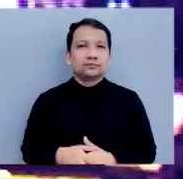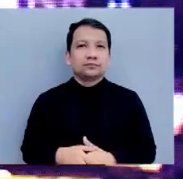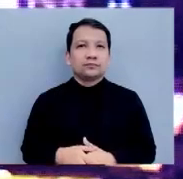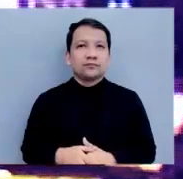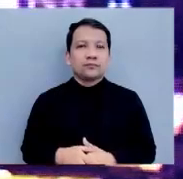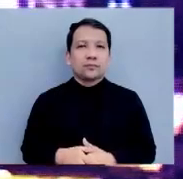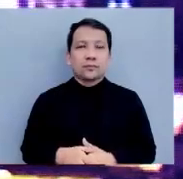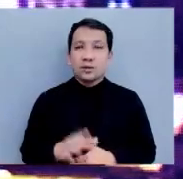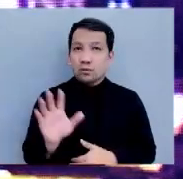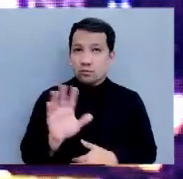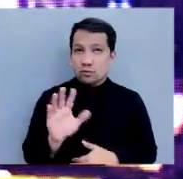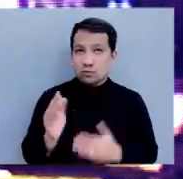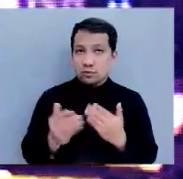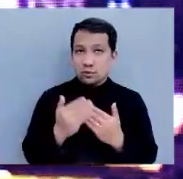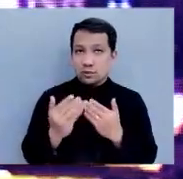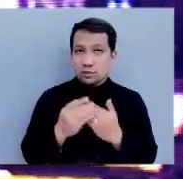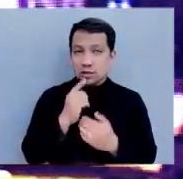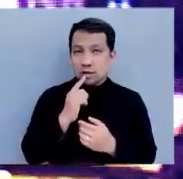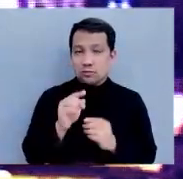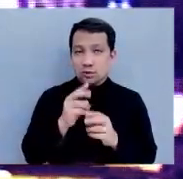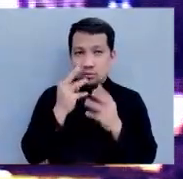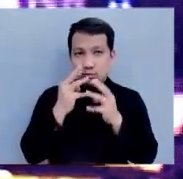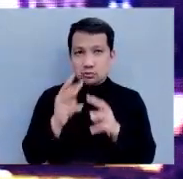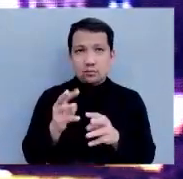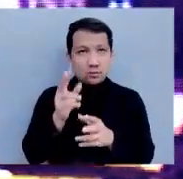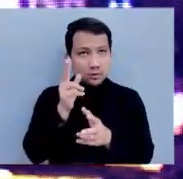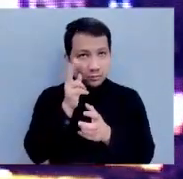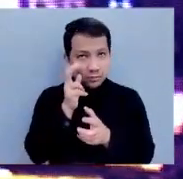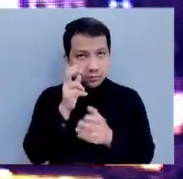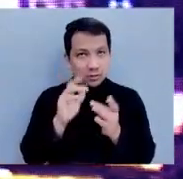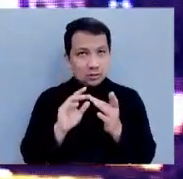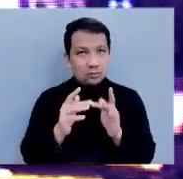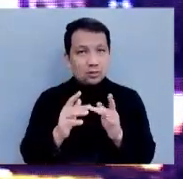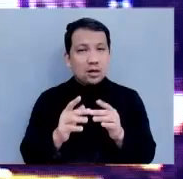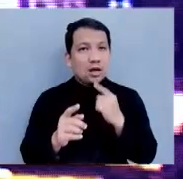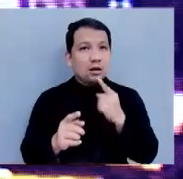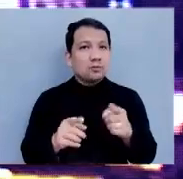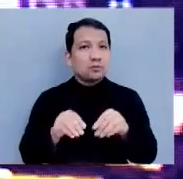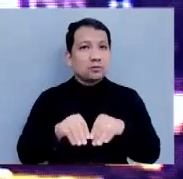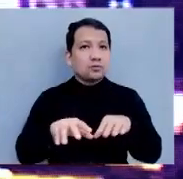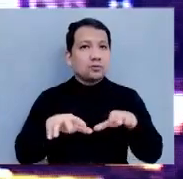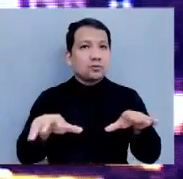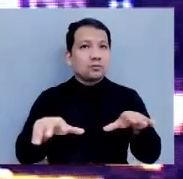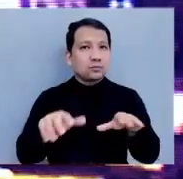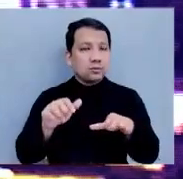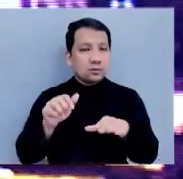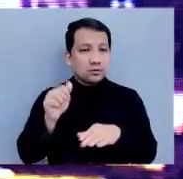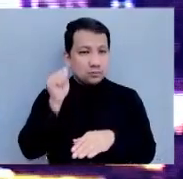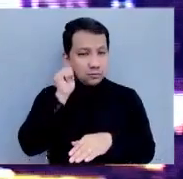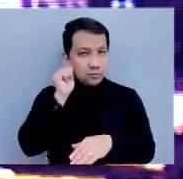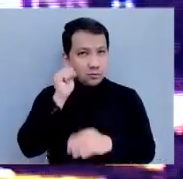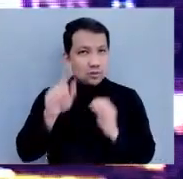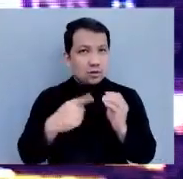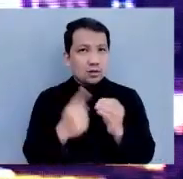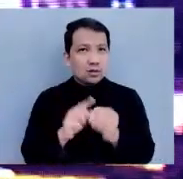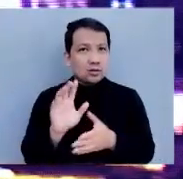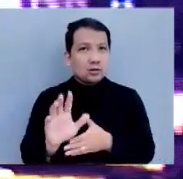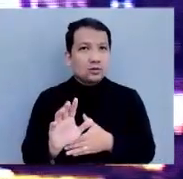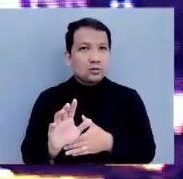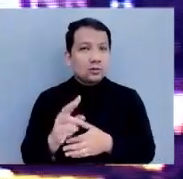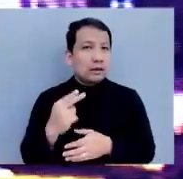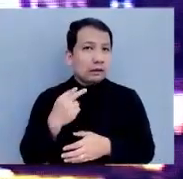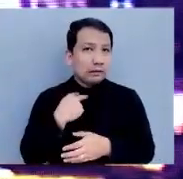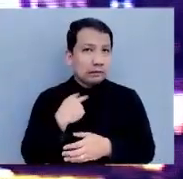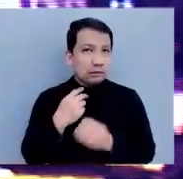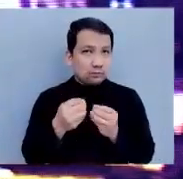Huwag basta-basta maniniwala sa mga napapanood at naririnig online. Gaya na lang ng kumakalat na audio clip na mula raw sa mga na-trapped sa sumabog